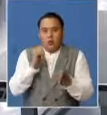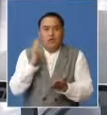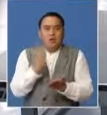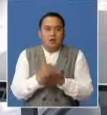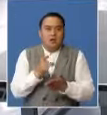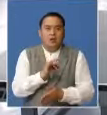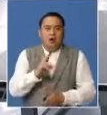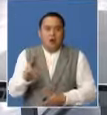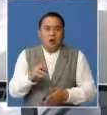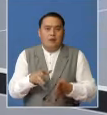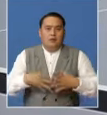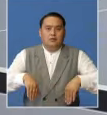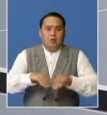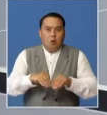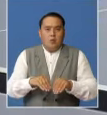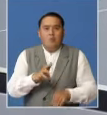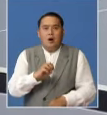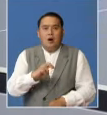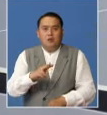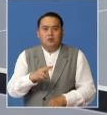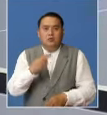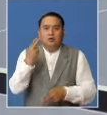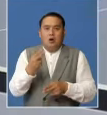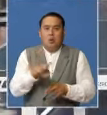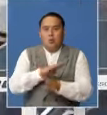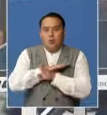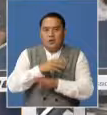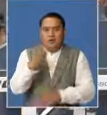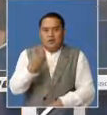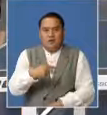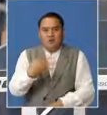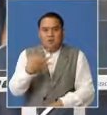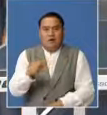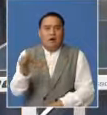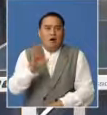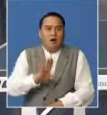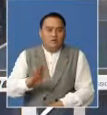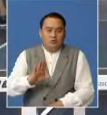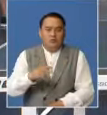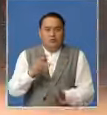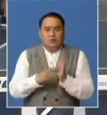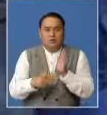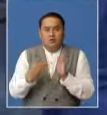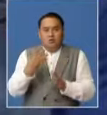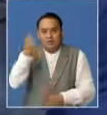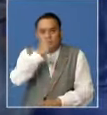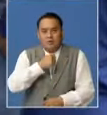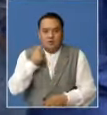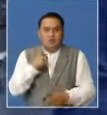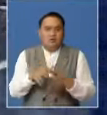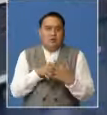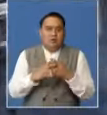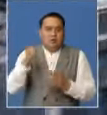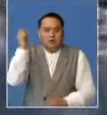которая играет в республиканском масштабе. Напомним, Бахат Садыков скончался 25 августа 1974 года. В селе